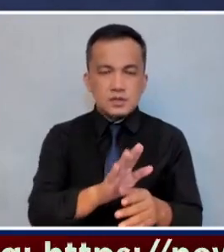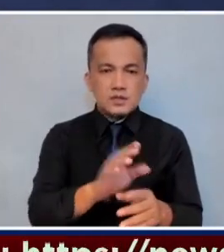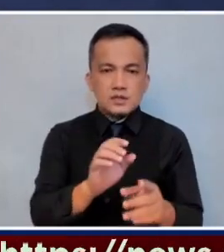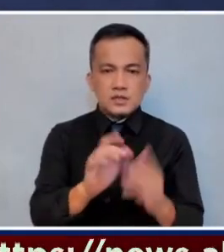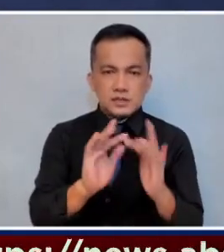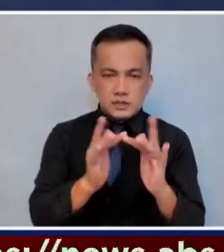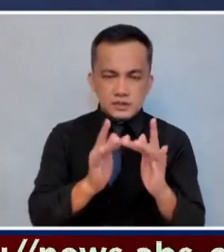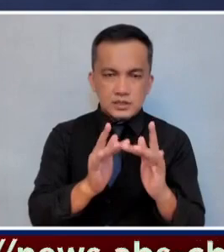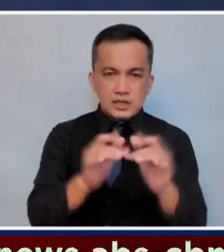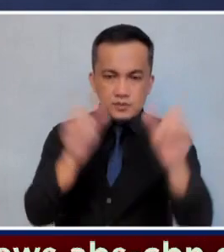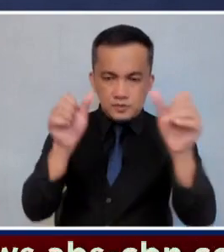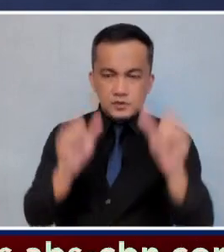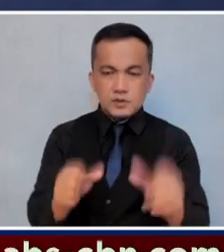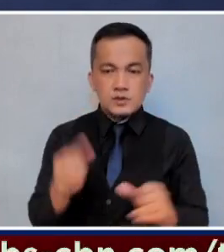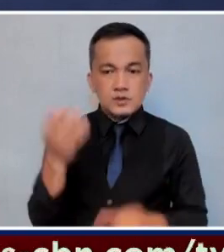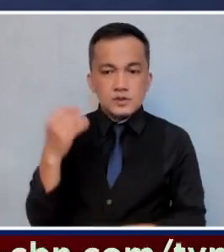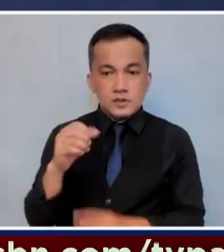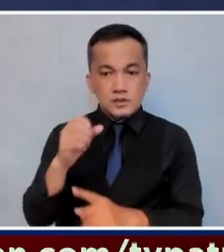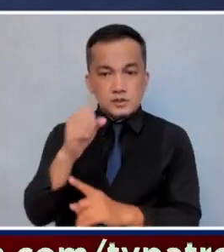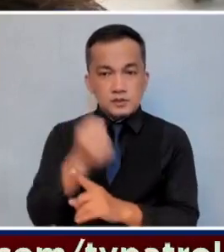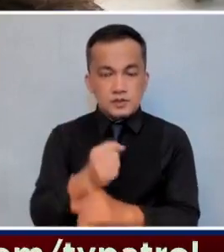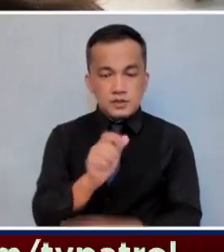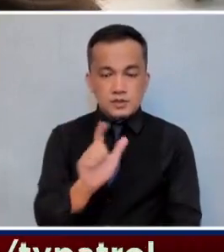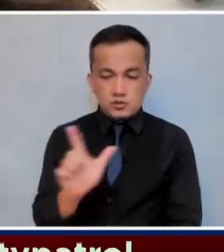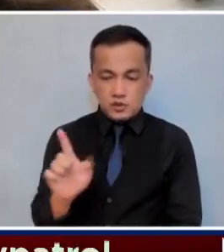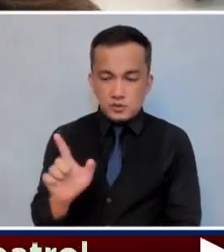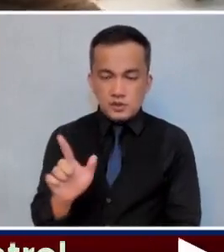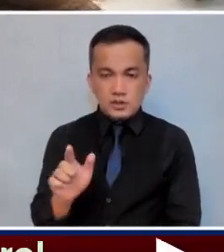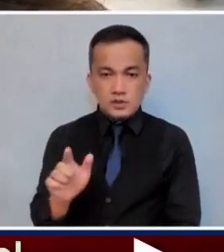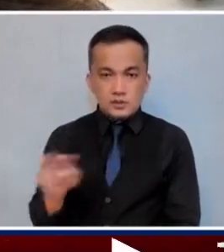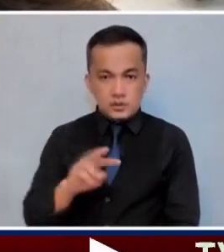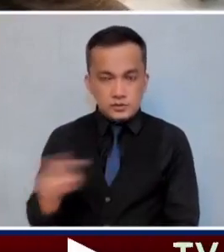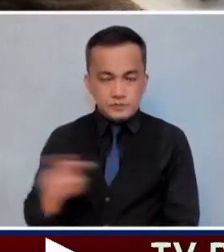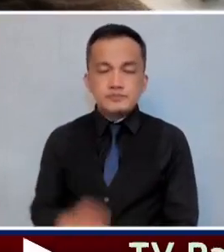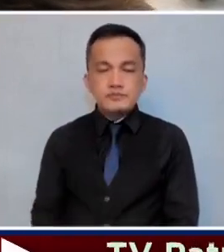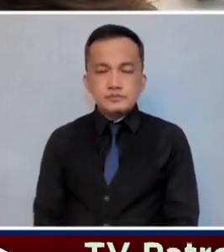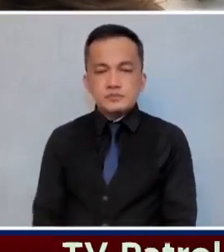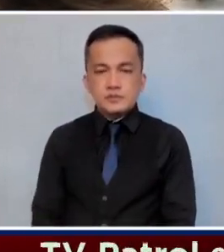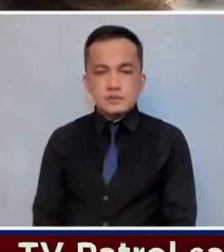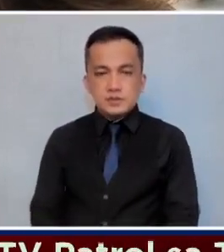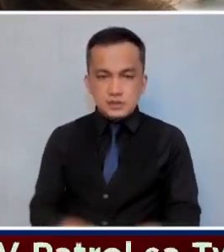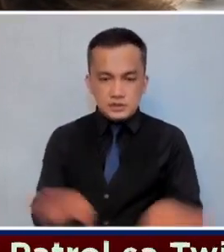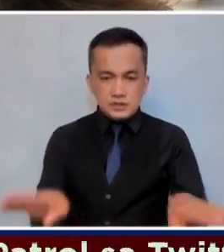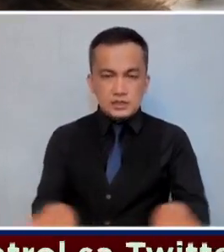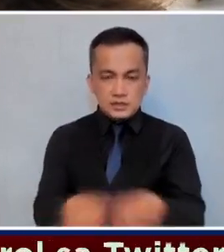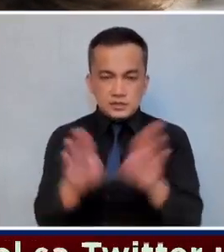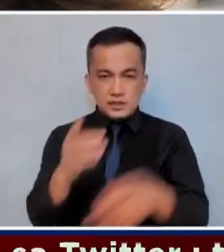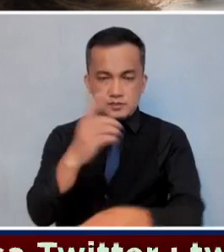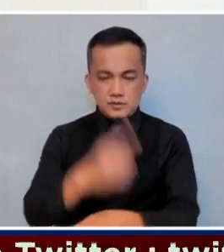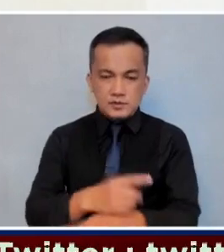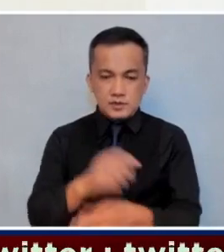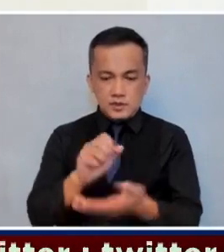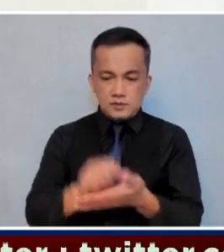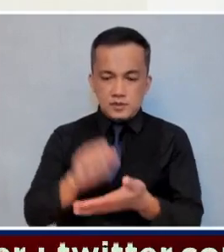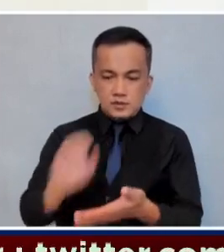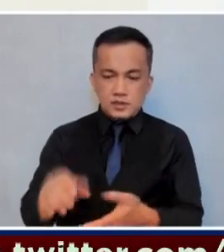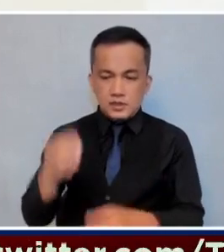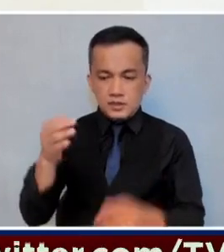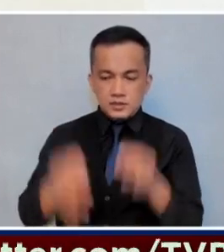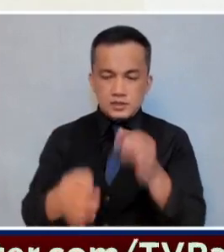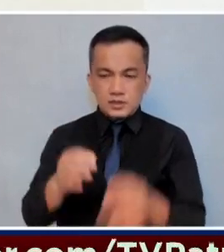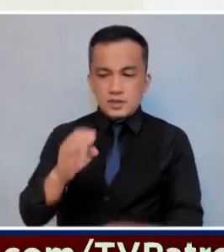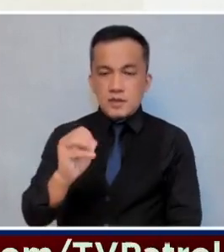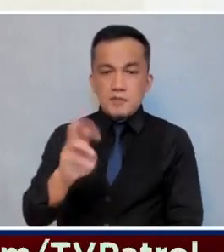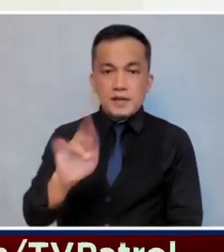media post noong September 21, 2022. Sa parehong araw, binasura ni Judge Magdoza Malagar